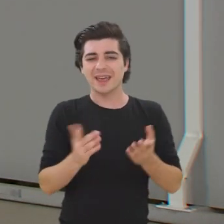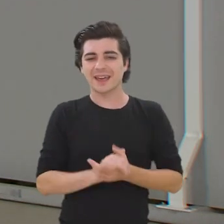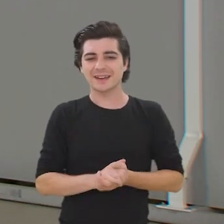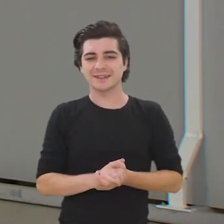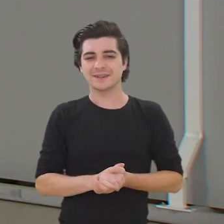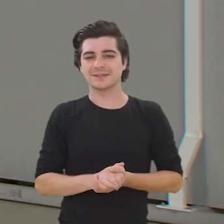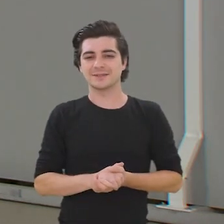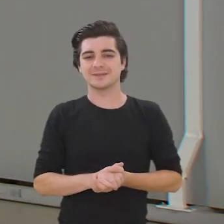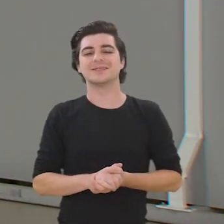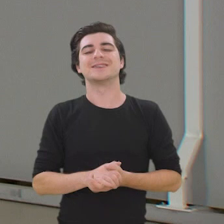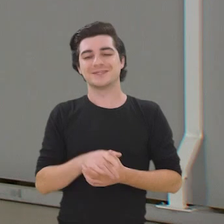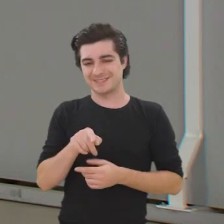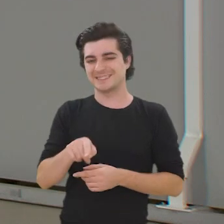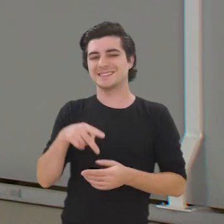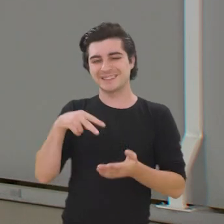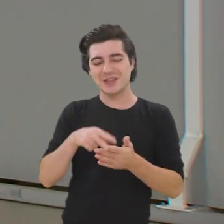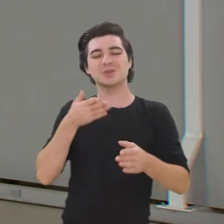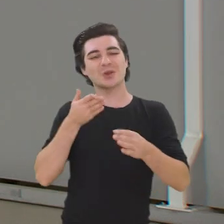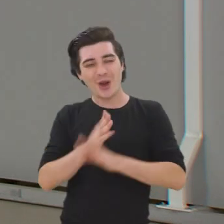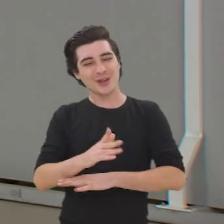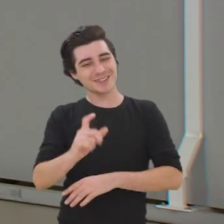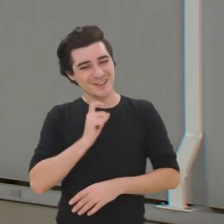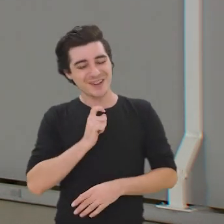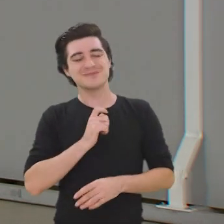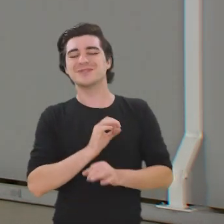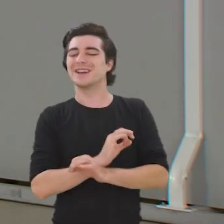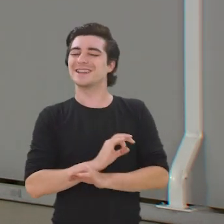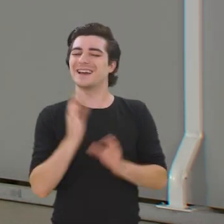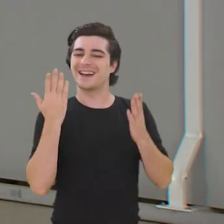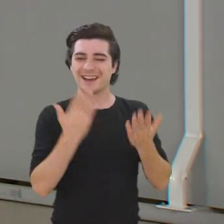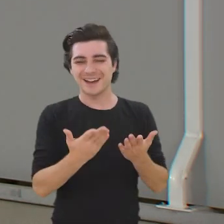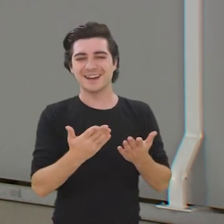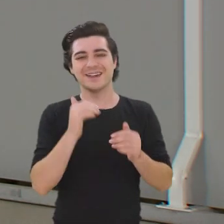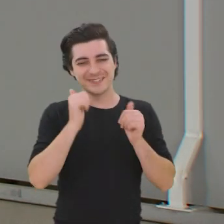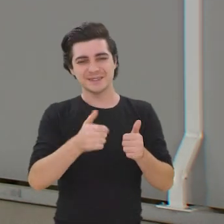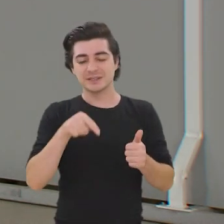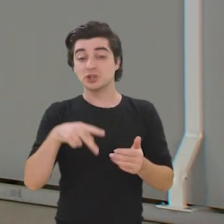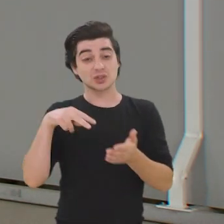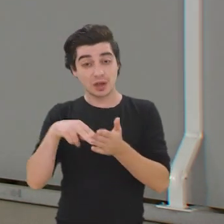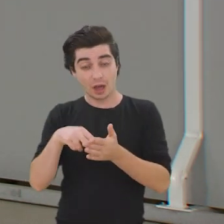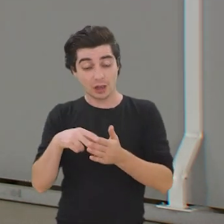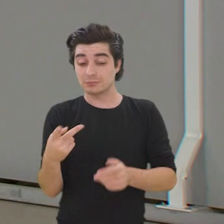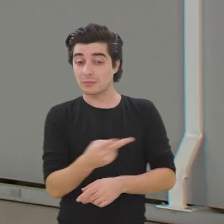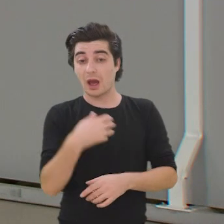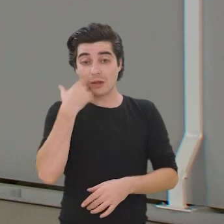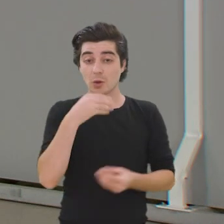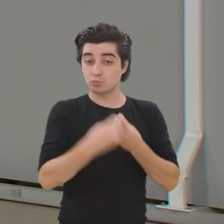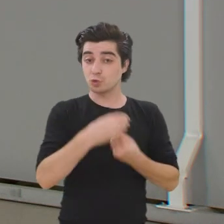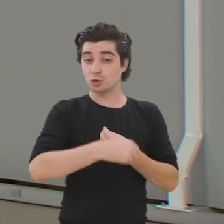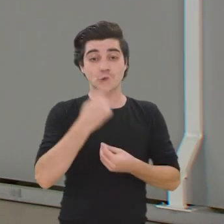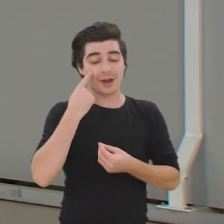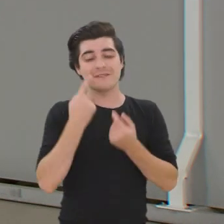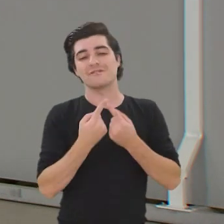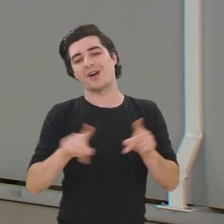türde? Doğru cevap. Harikasın Nurbanu. Çatal, elma ve muzdan